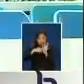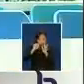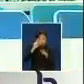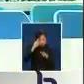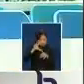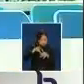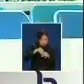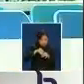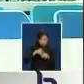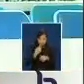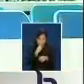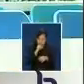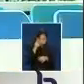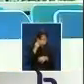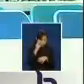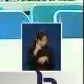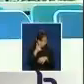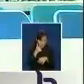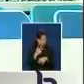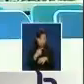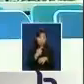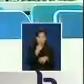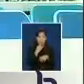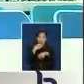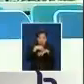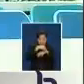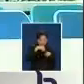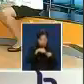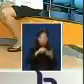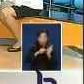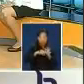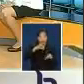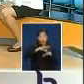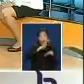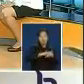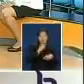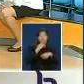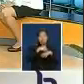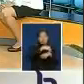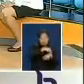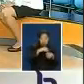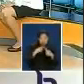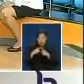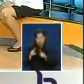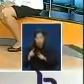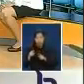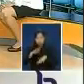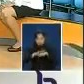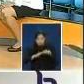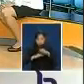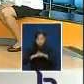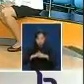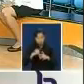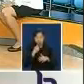ตาแดงแล้วมีจุดเลือดออกได้นะถ้าเป็นมือเท้าปากก็ออกเป็นผื่นนะถ้าเป็นหวัดก็เริ่มน้ำมูกไหลแ